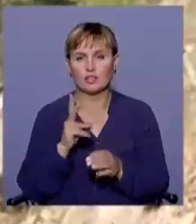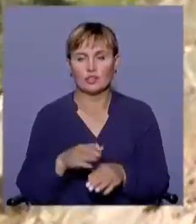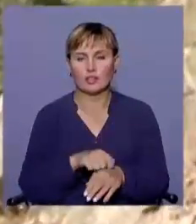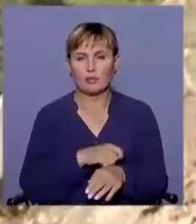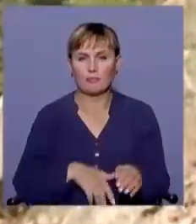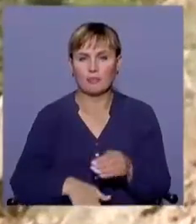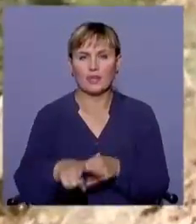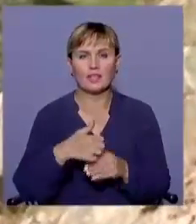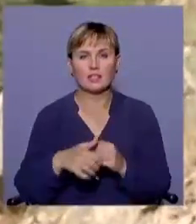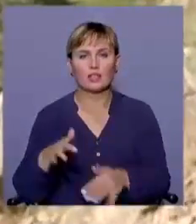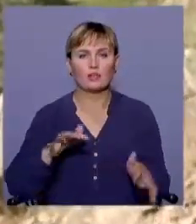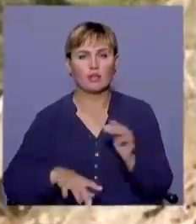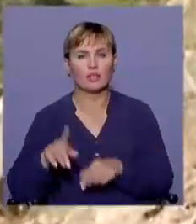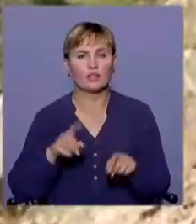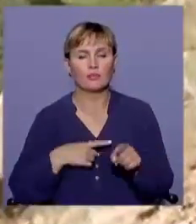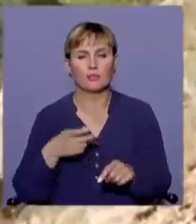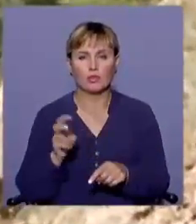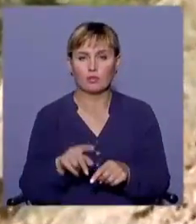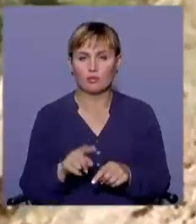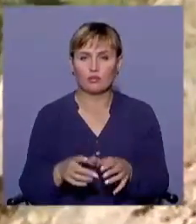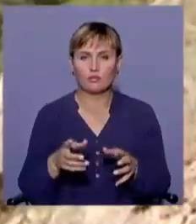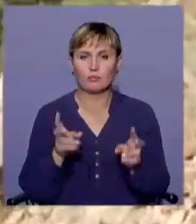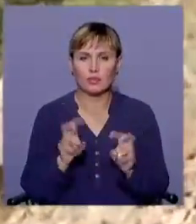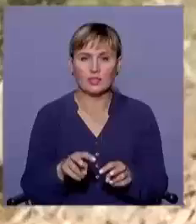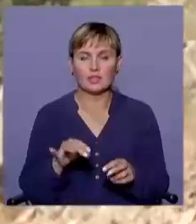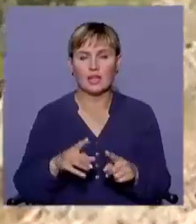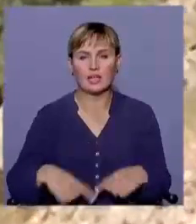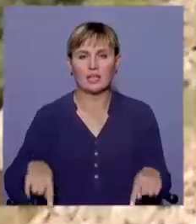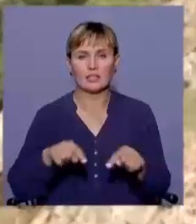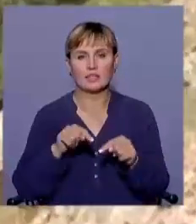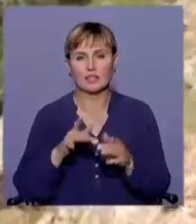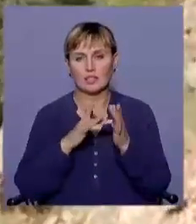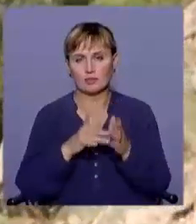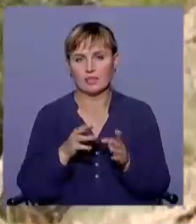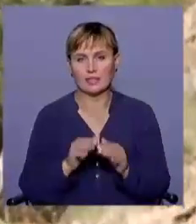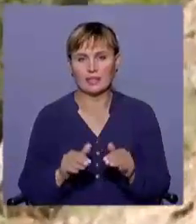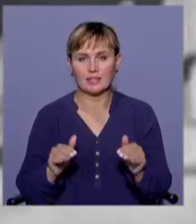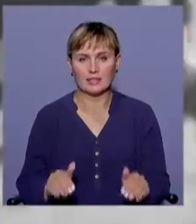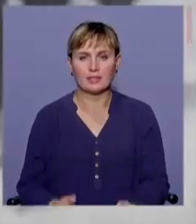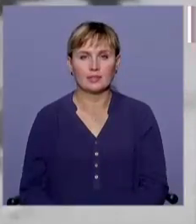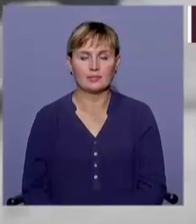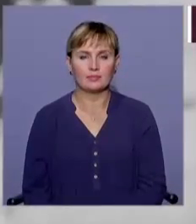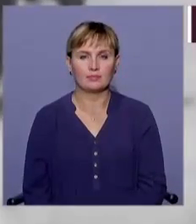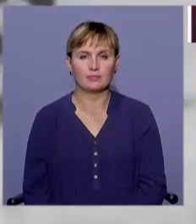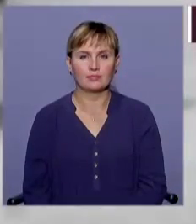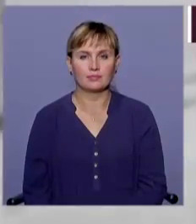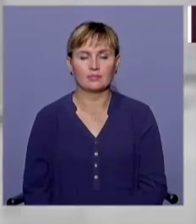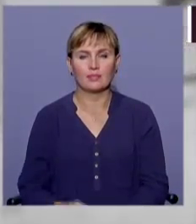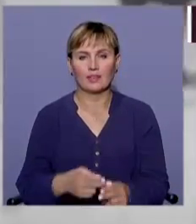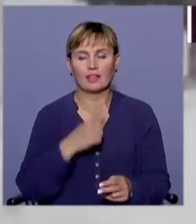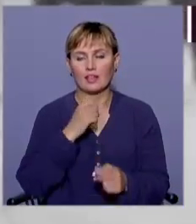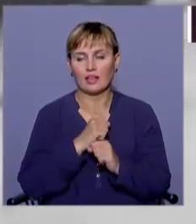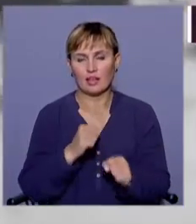Шинбер, среди гор. Мы иногда приходим сюда, чтобы прибраться, и организовываем экскурсии для детей. Меткий стрелок, храбрый